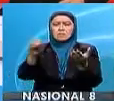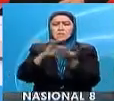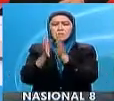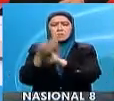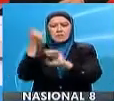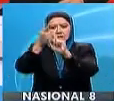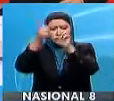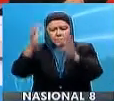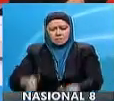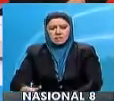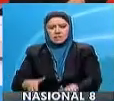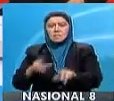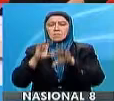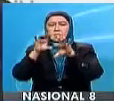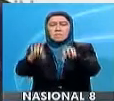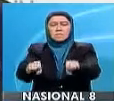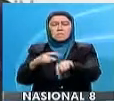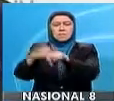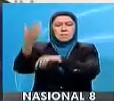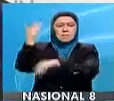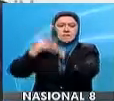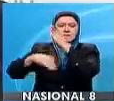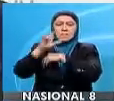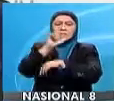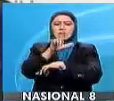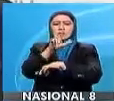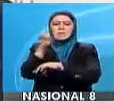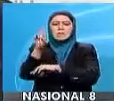pencerobohan lahad Datuk di Sabah